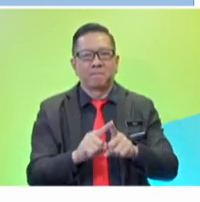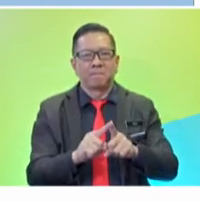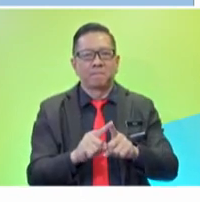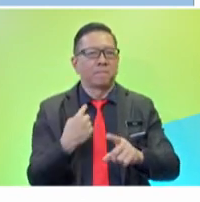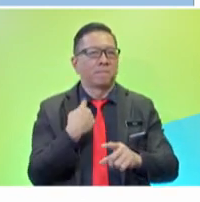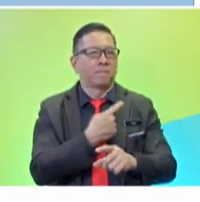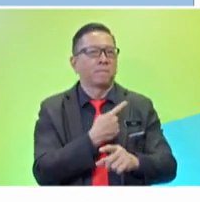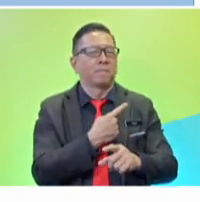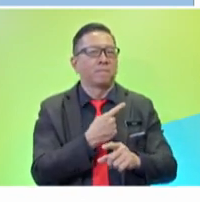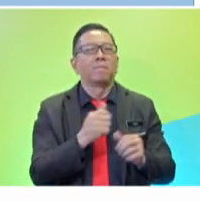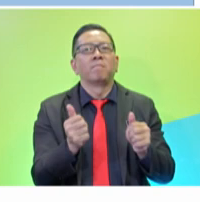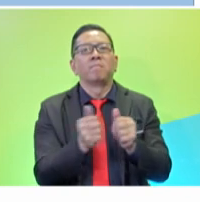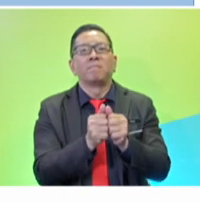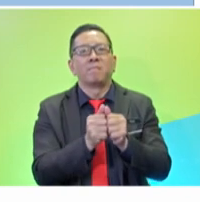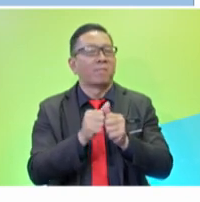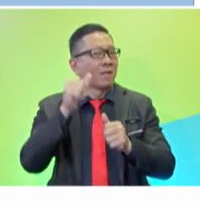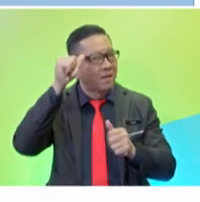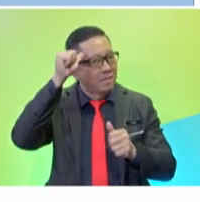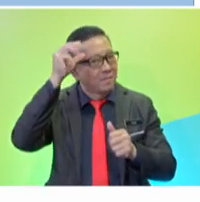Yaman buat